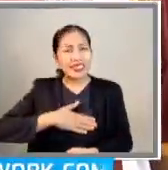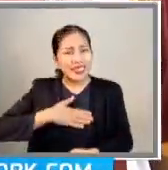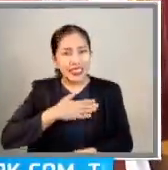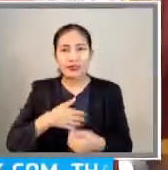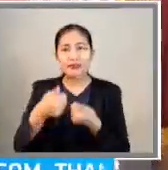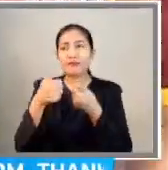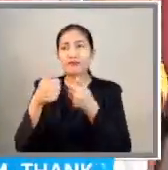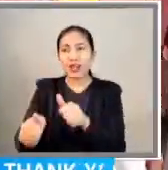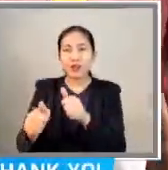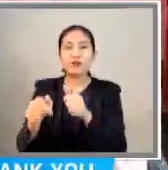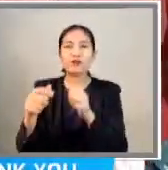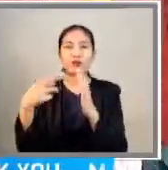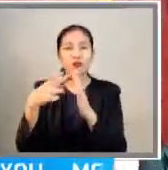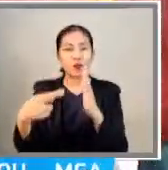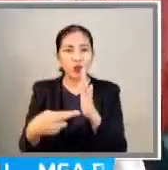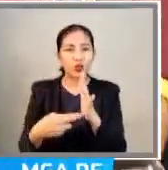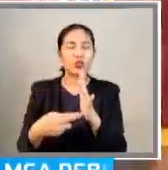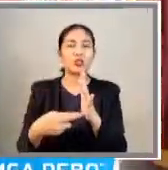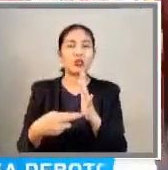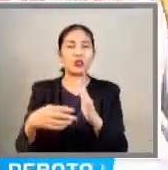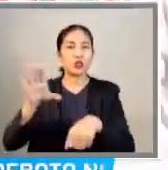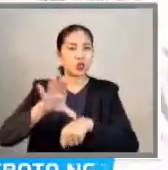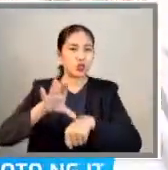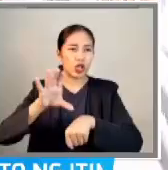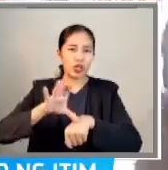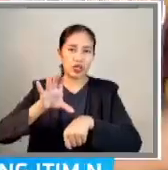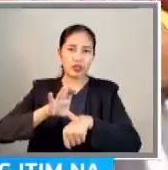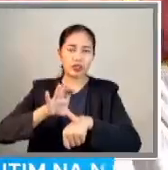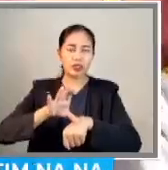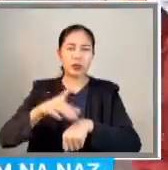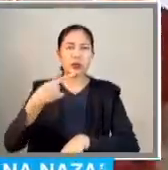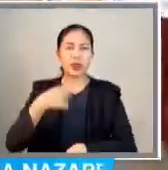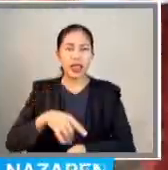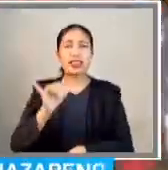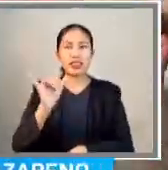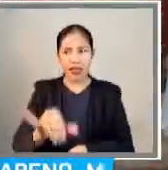na hinihatag na simbahan, ay yung po ikakaayos ng lahat.